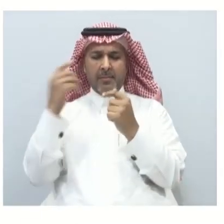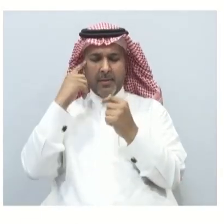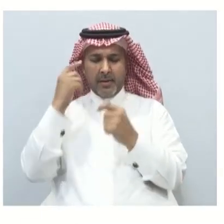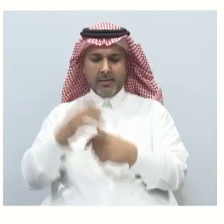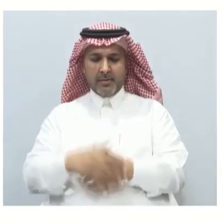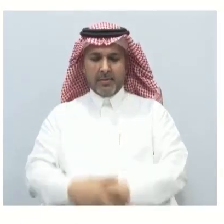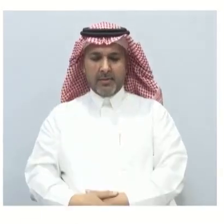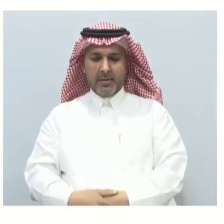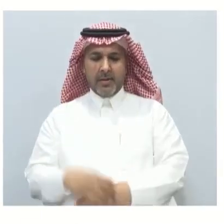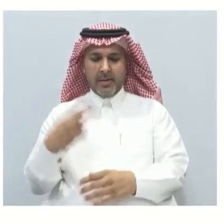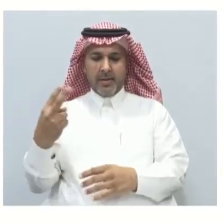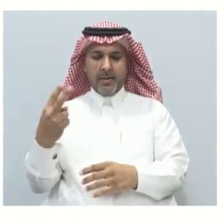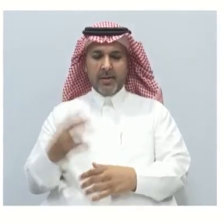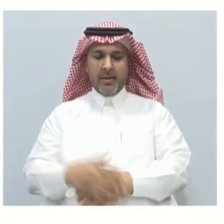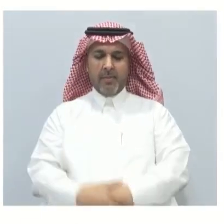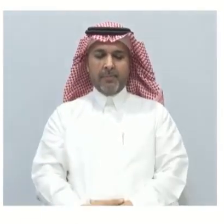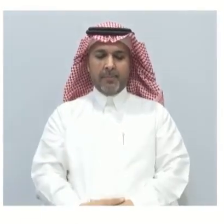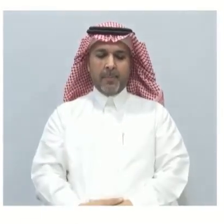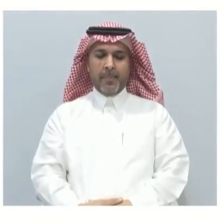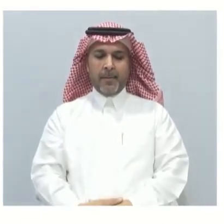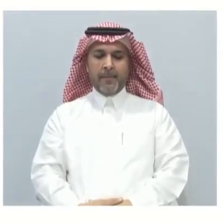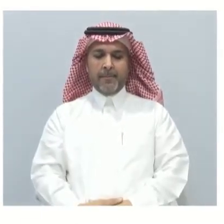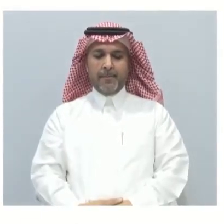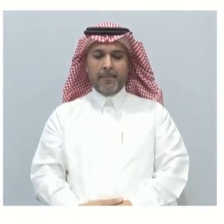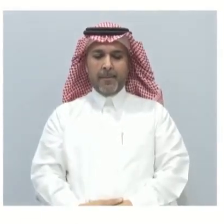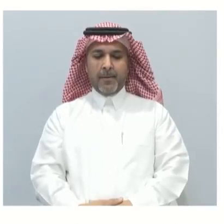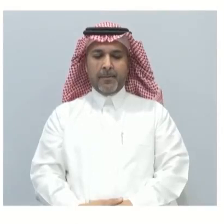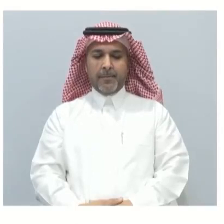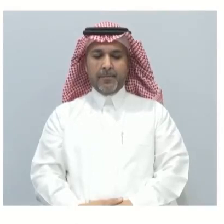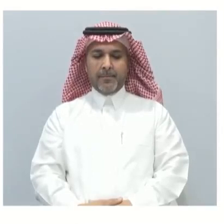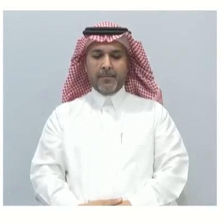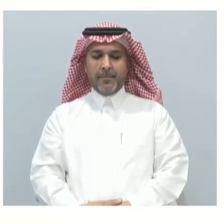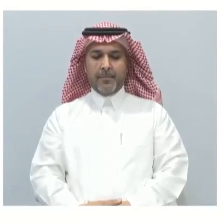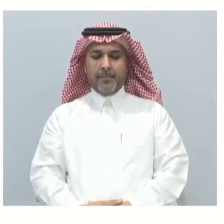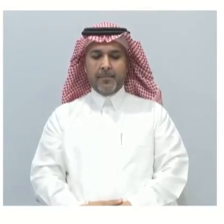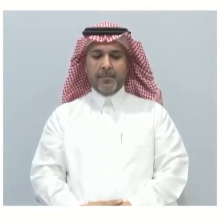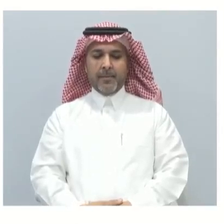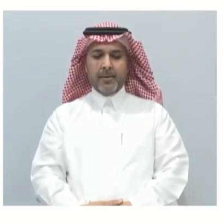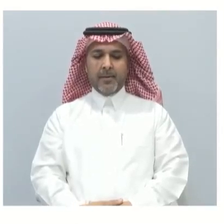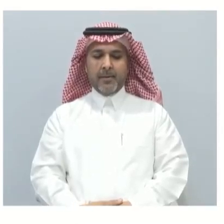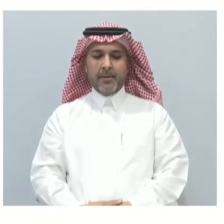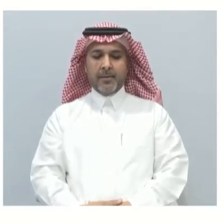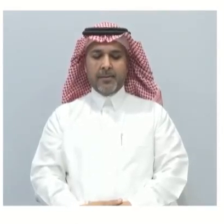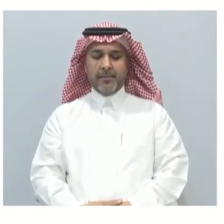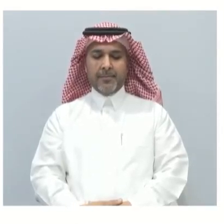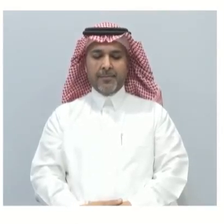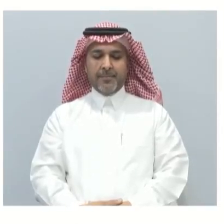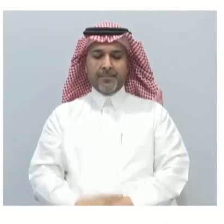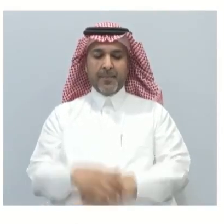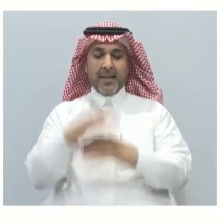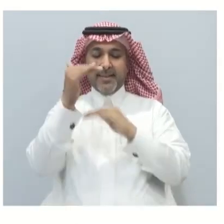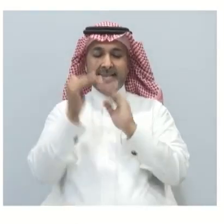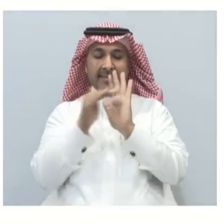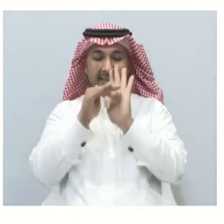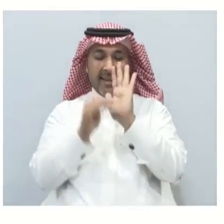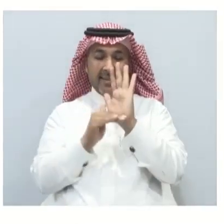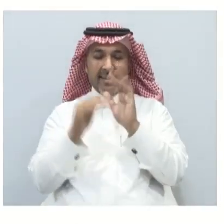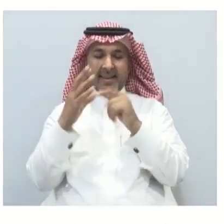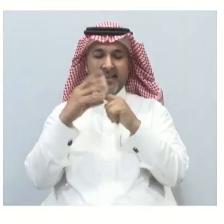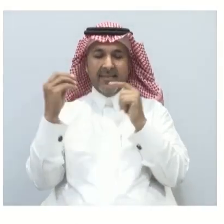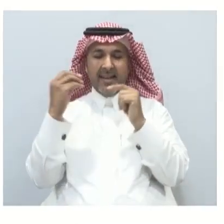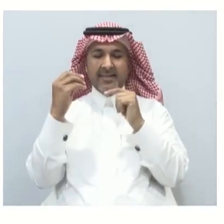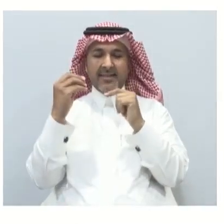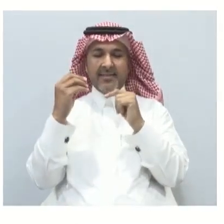وبالتالي راح نقول ان هنا حيبقى معي السالب ا يساوي 6 اكس ناقص 4 اكس